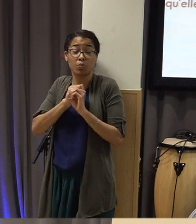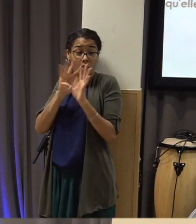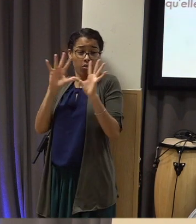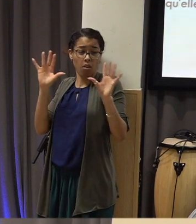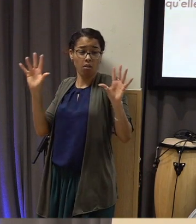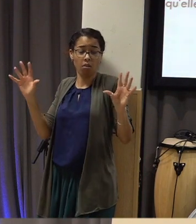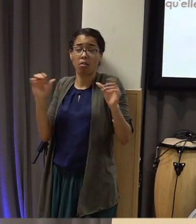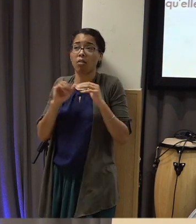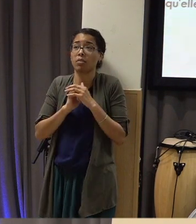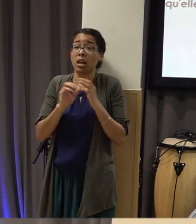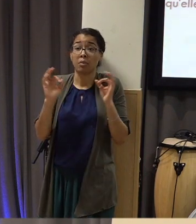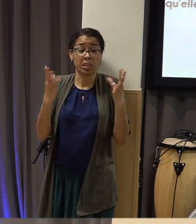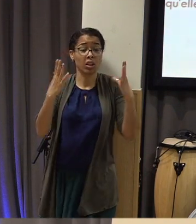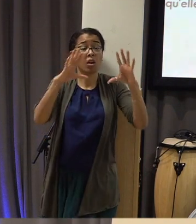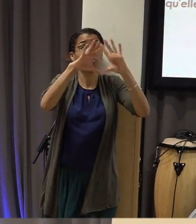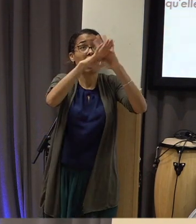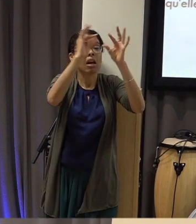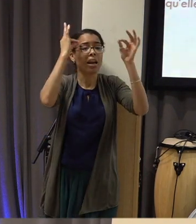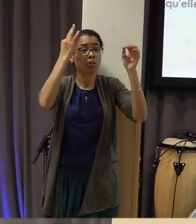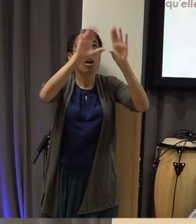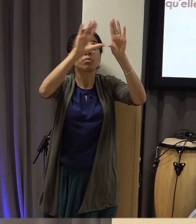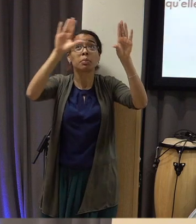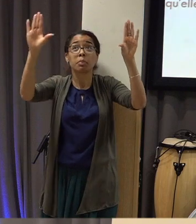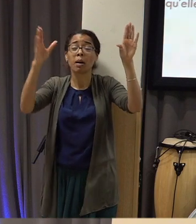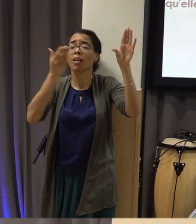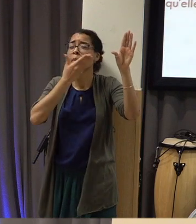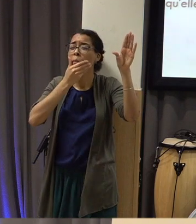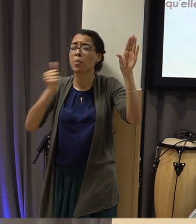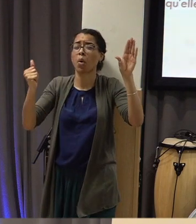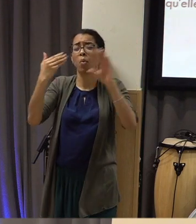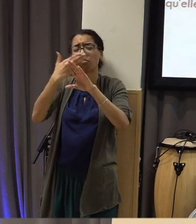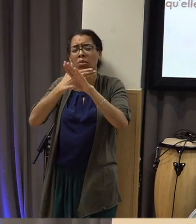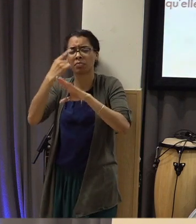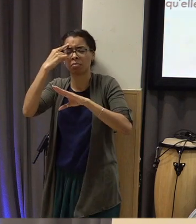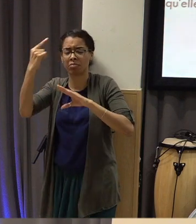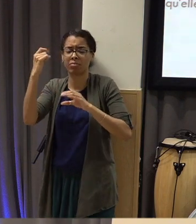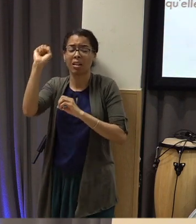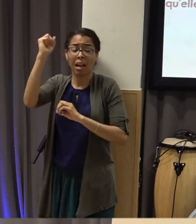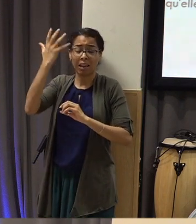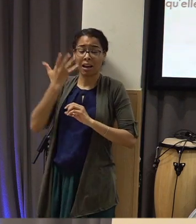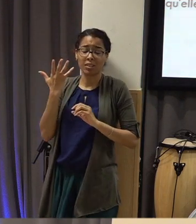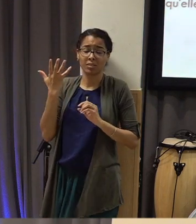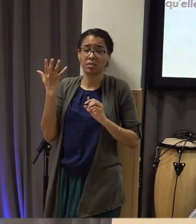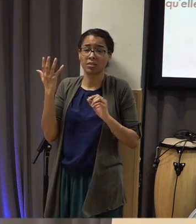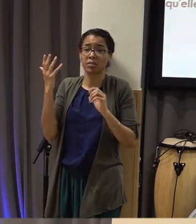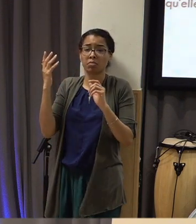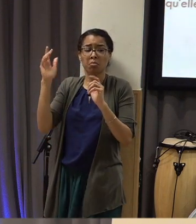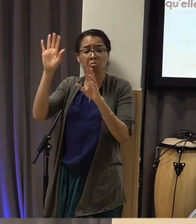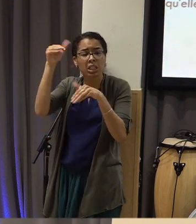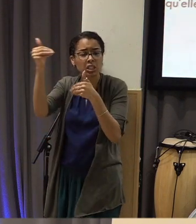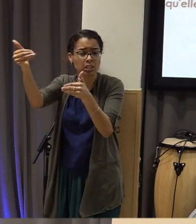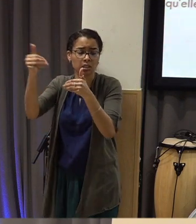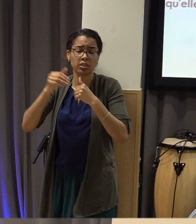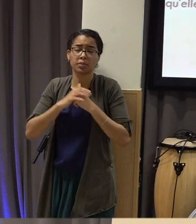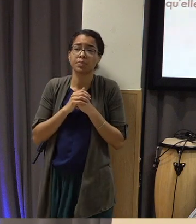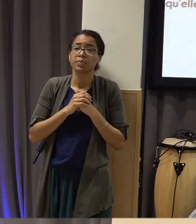parfait des astres célestes, magnificence, excellence, prééminence, dignité, grâce, majesté, une chose